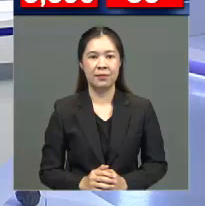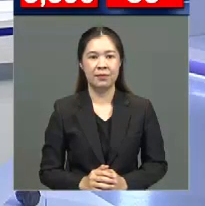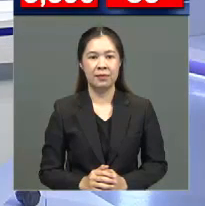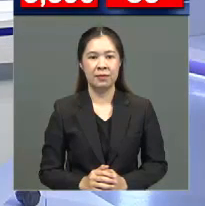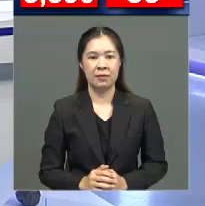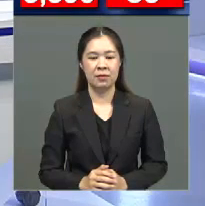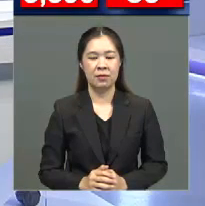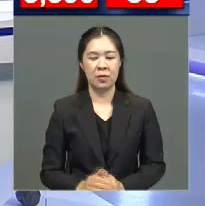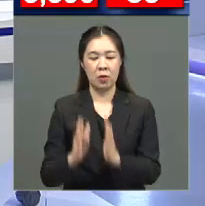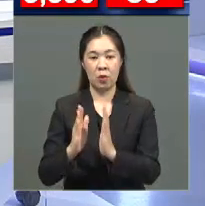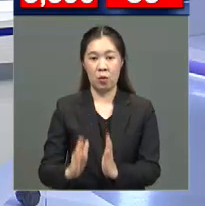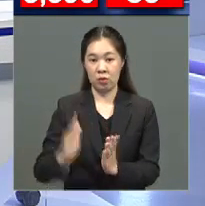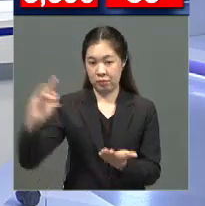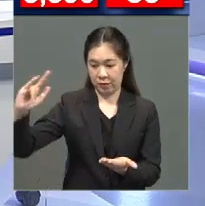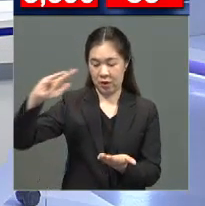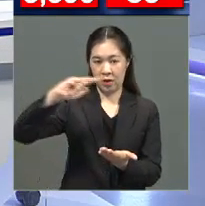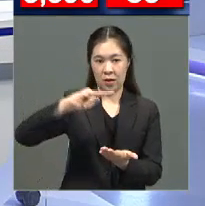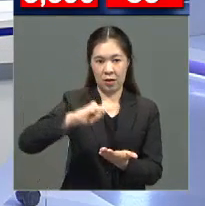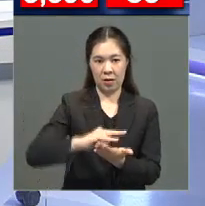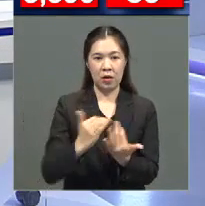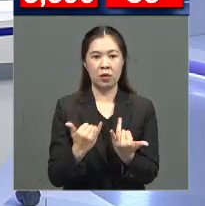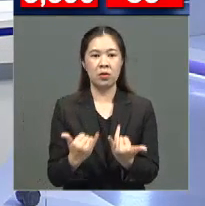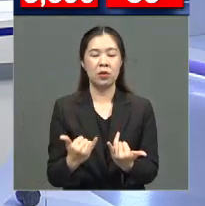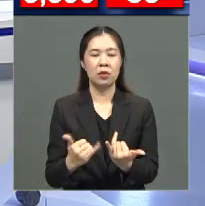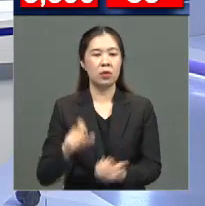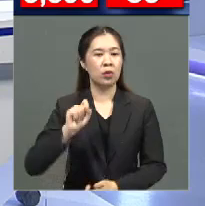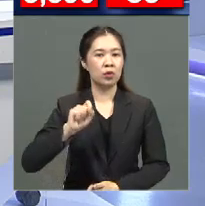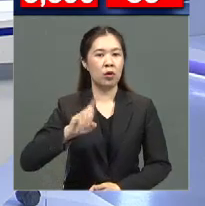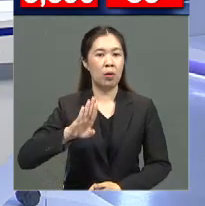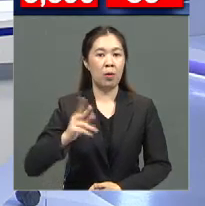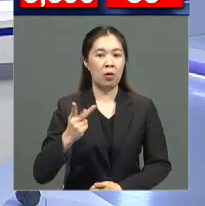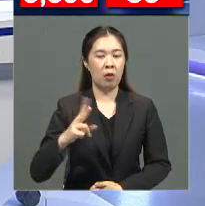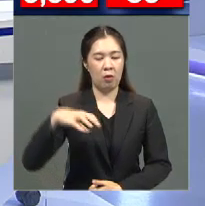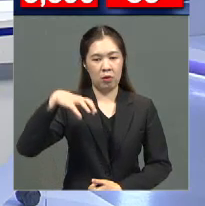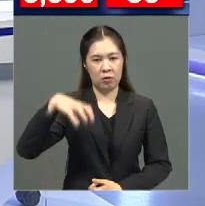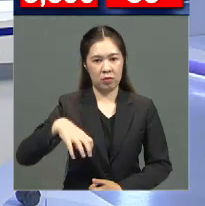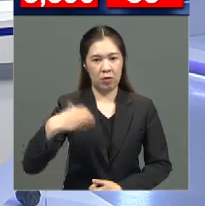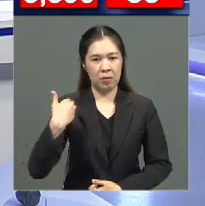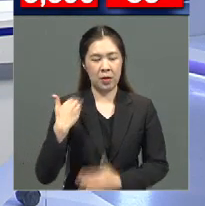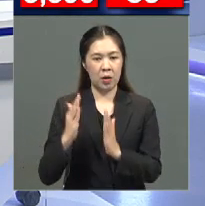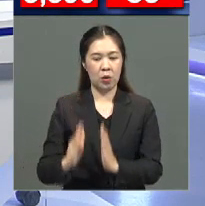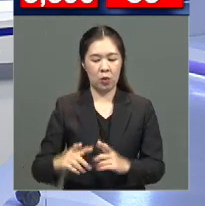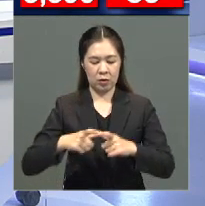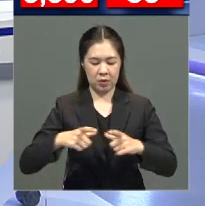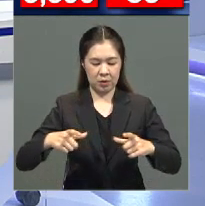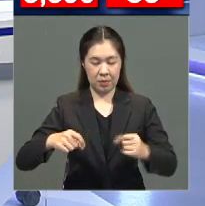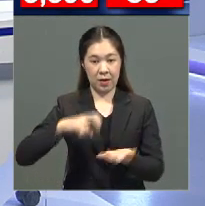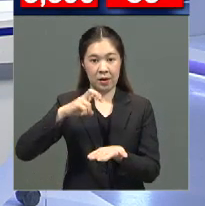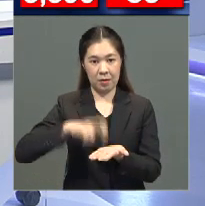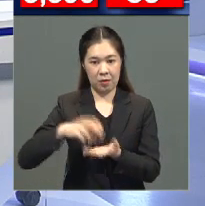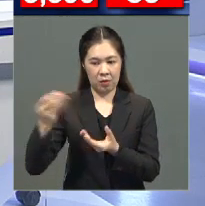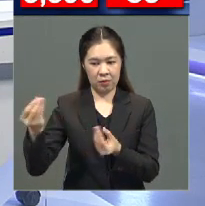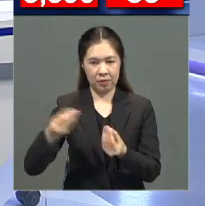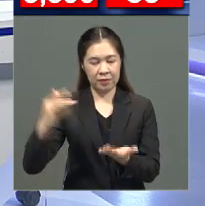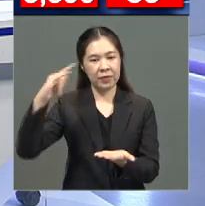ส่วนการอนุญาตให้ชาวต่างชาติเข้าประเทศนะคะที่ผ่านมาทางสบคเองก็อนุมัติให้นักธุรกิจแล้วก็ผู้ที่มีใบอนุญาตทำงานเดินทางมาแล้วประ